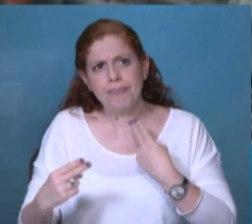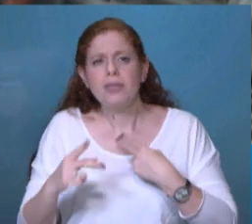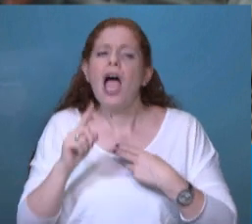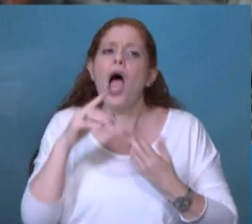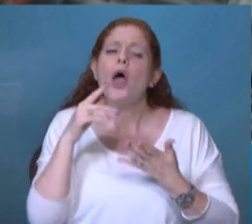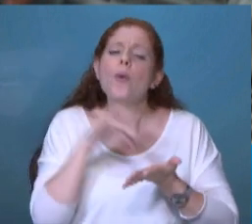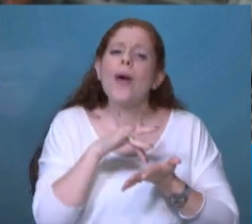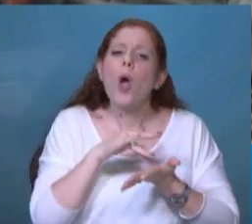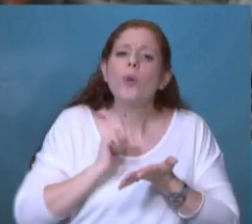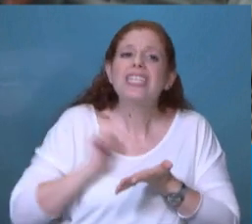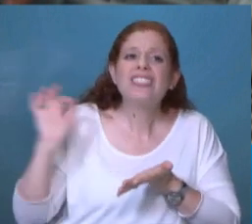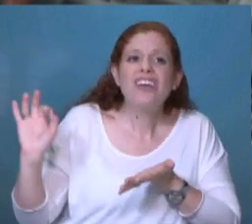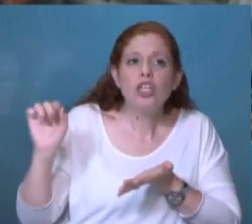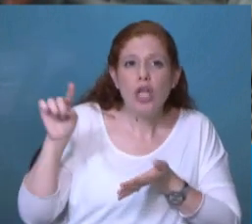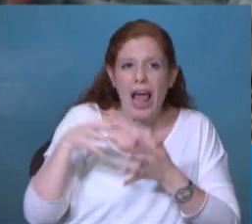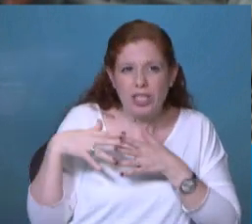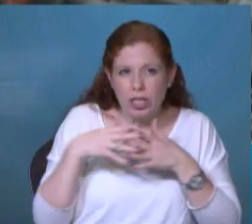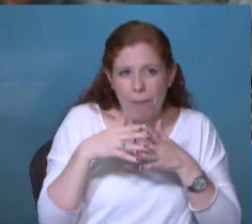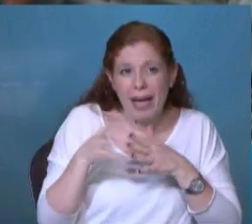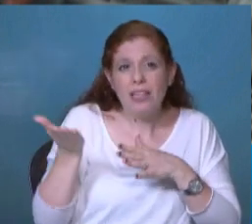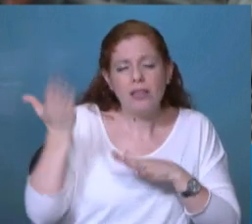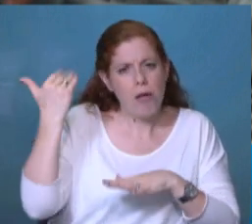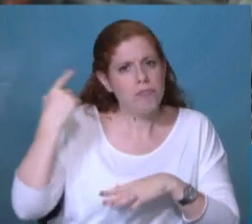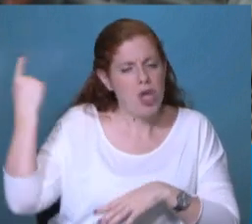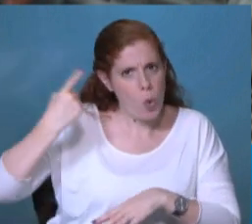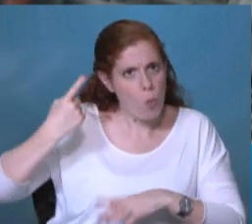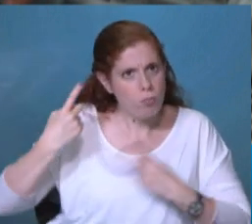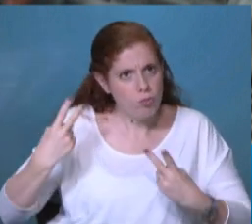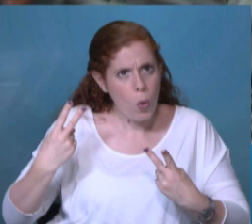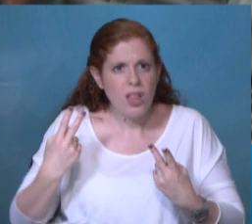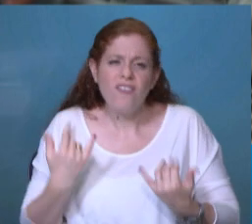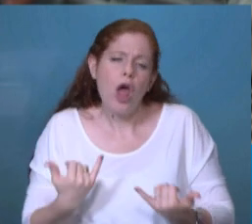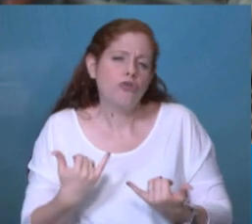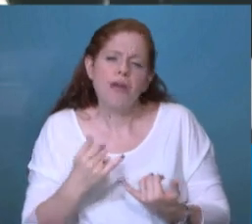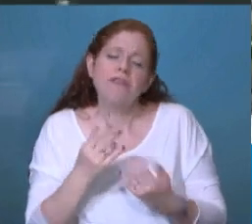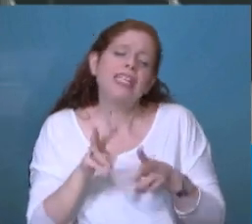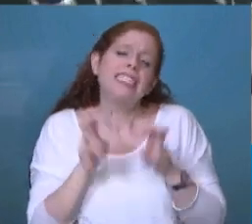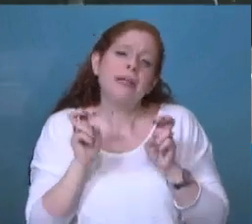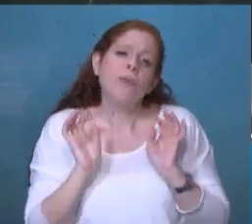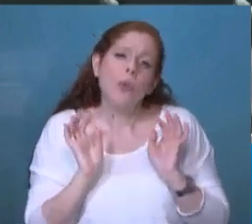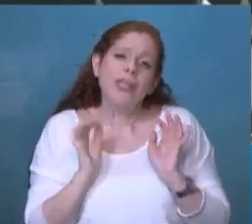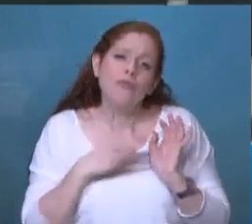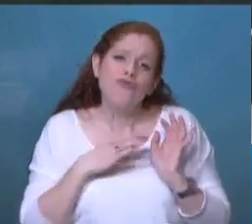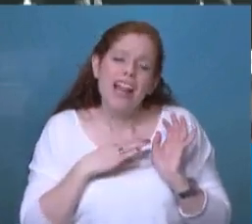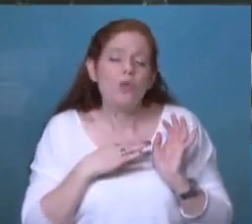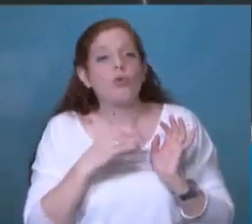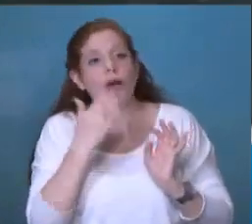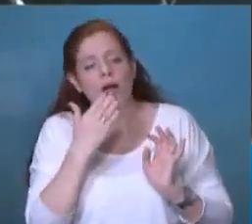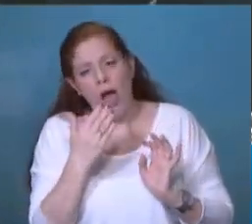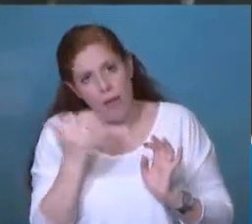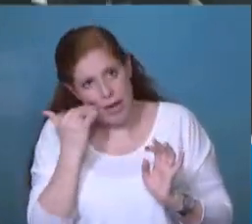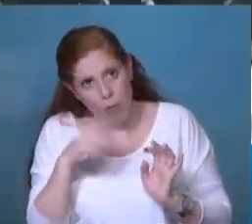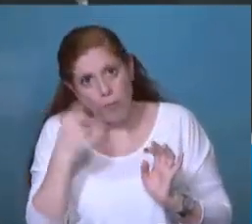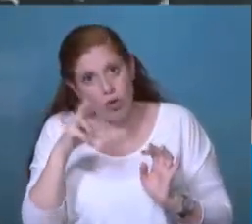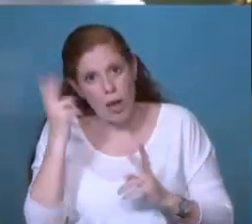של ארצות הברית במפרץ הייתה בעבר איום משמעותי, אבל כעת מדובר בהזדמנות. האמריקנים טוענים כי בידיהם מידע